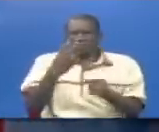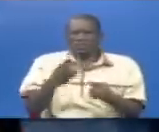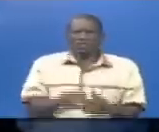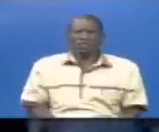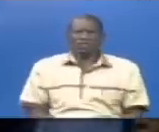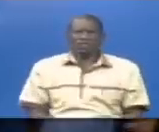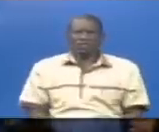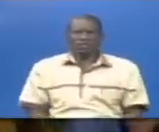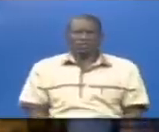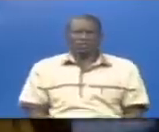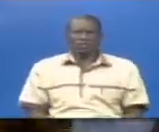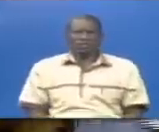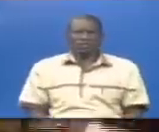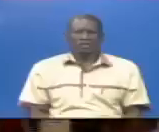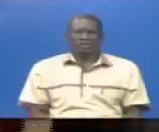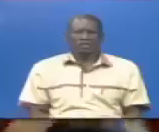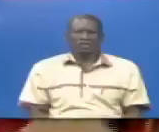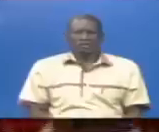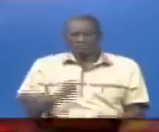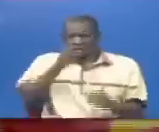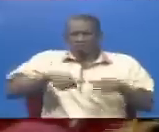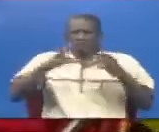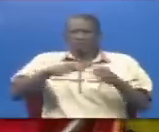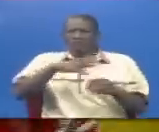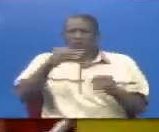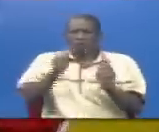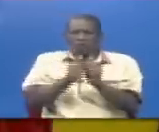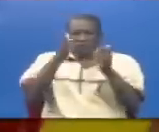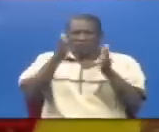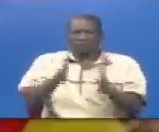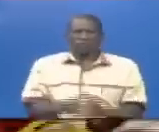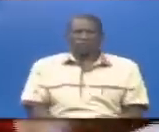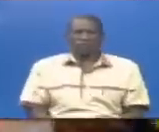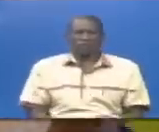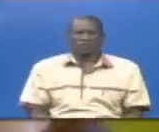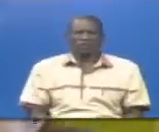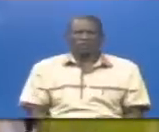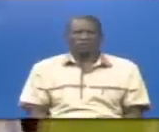yako, hawa maafisa wa polisi wamemchukua, ameenda naye.